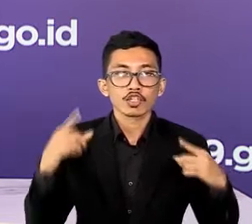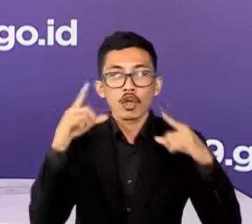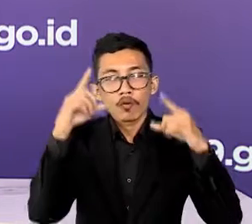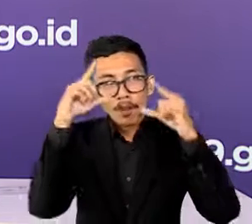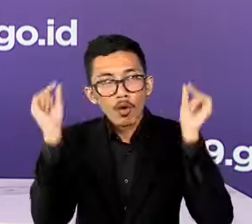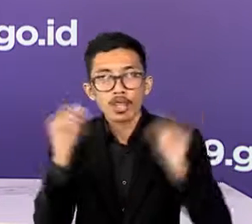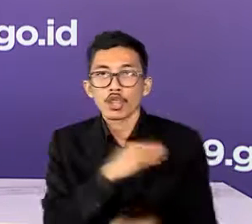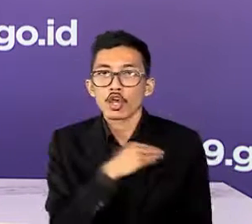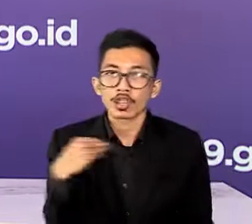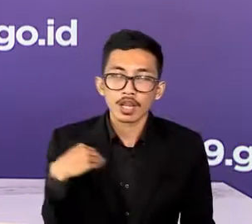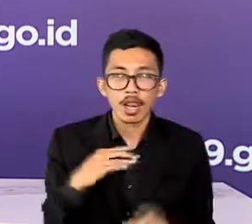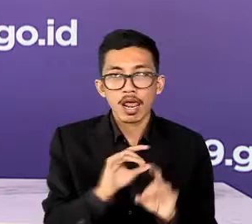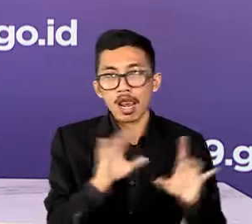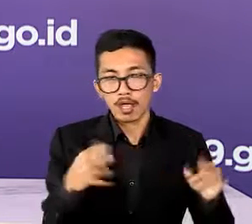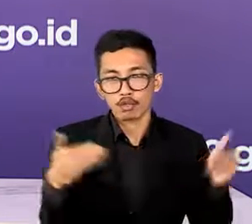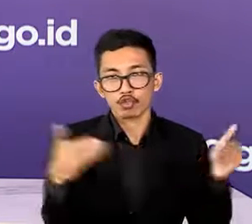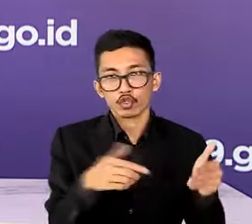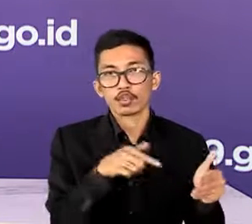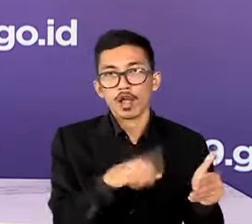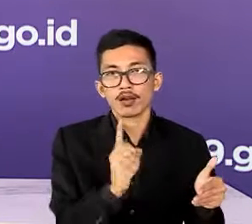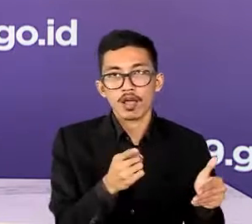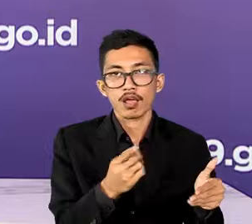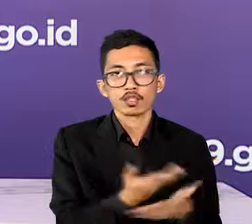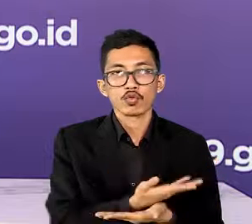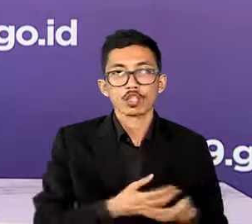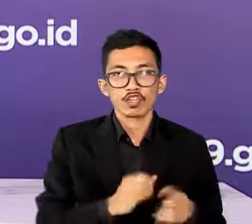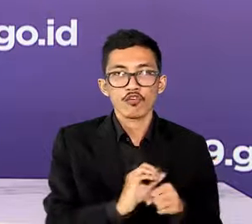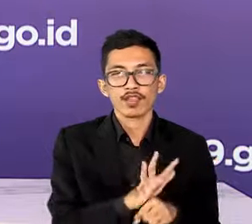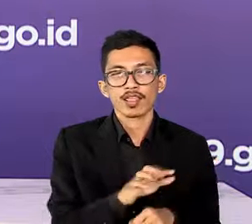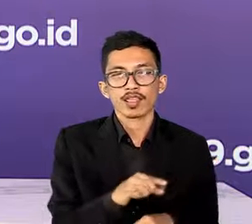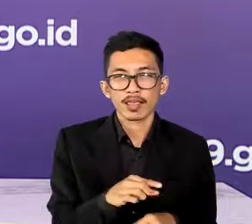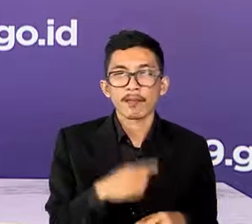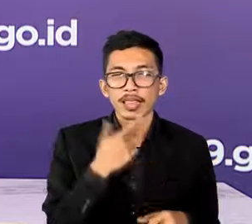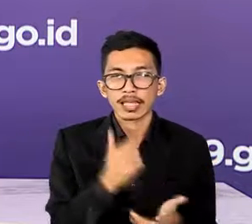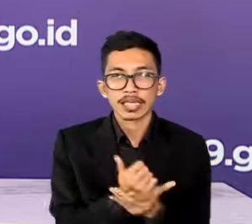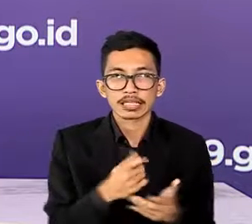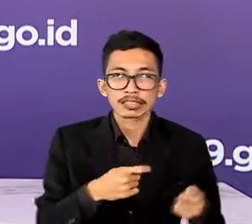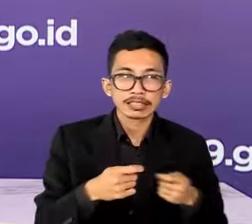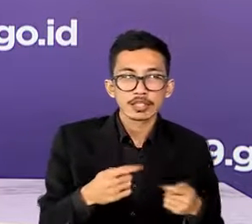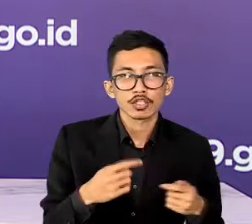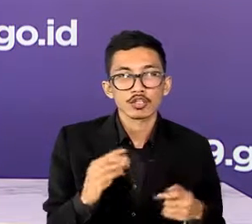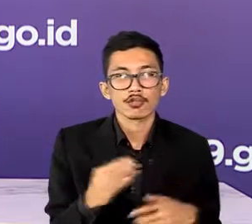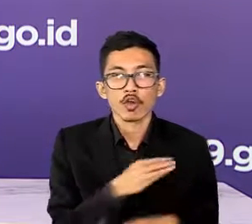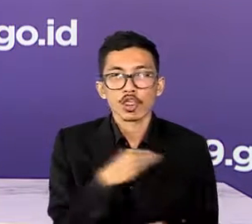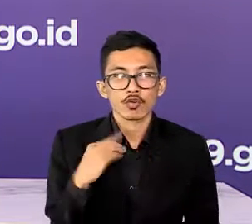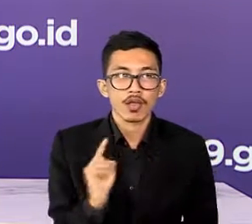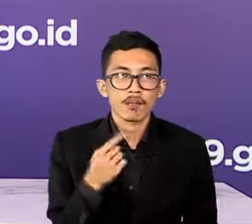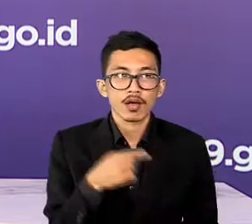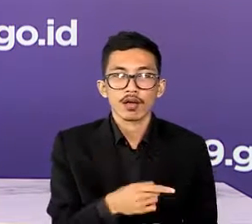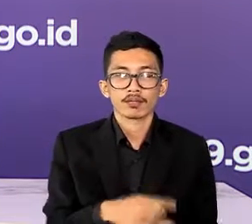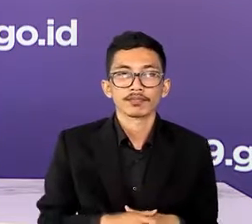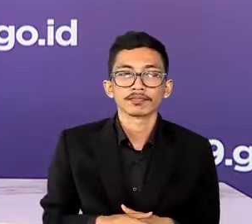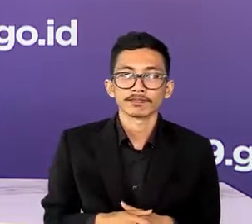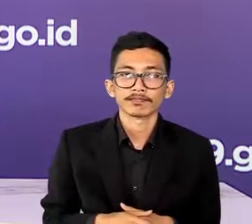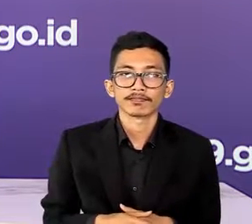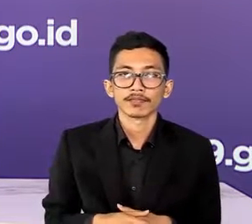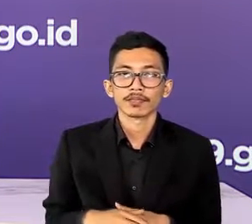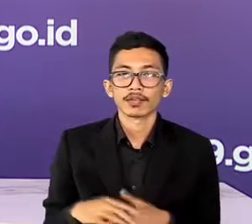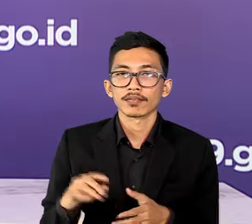kesehatan khususnya di masa pandemic of 19 ini Terima kasih Pertanyaan selanjutnya dari fat